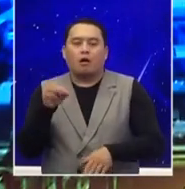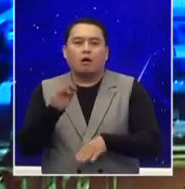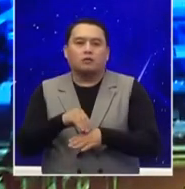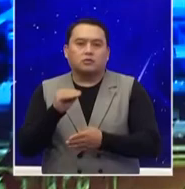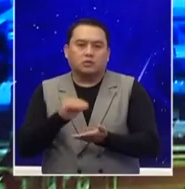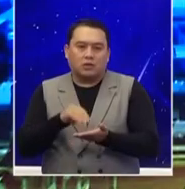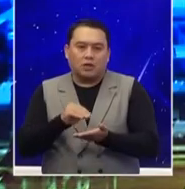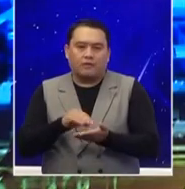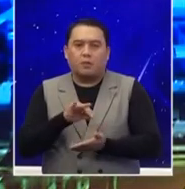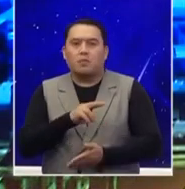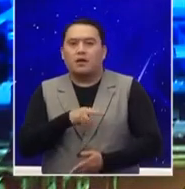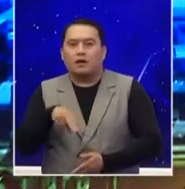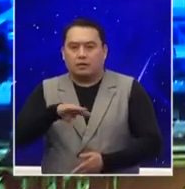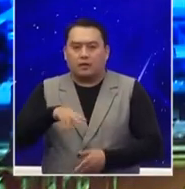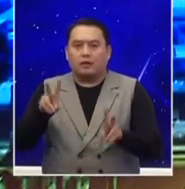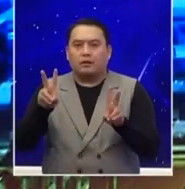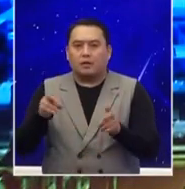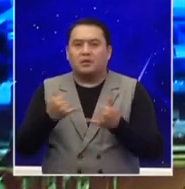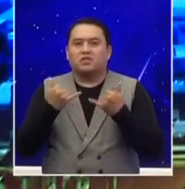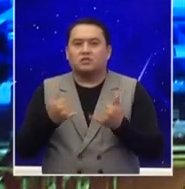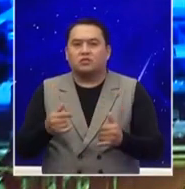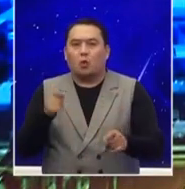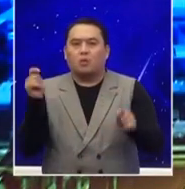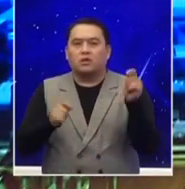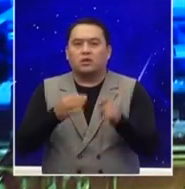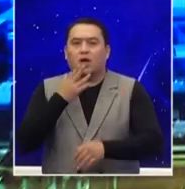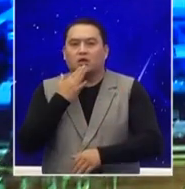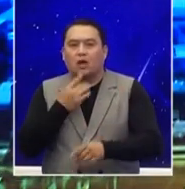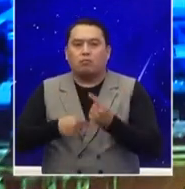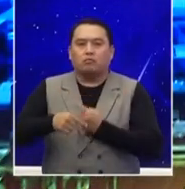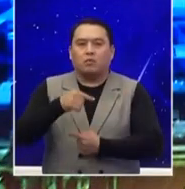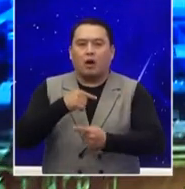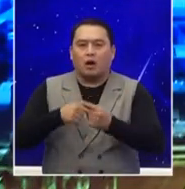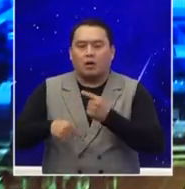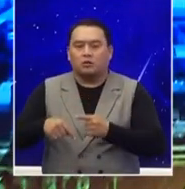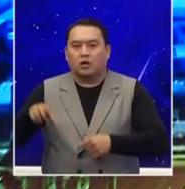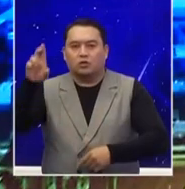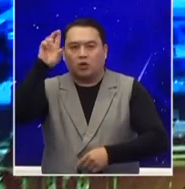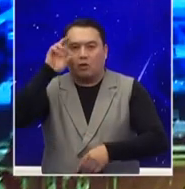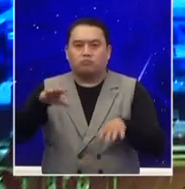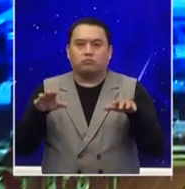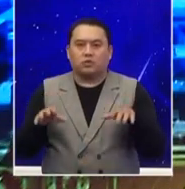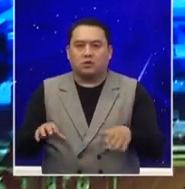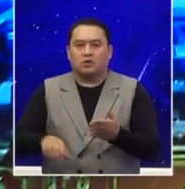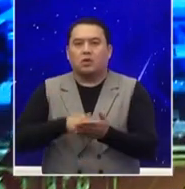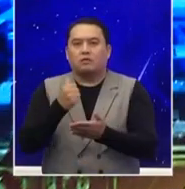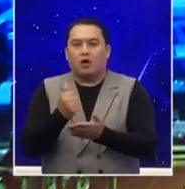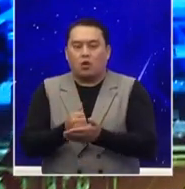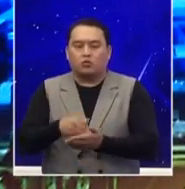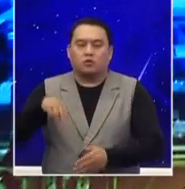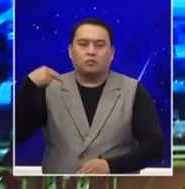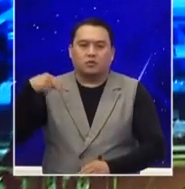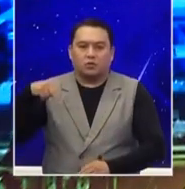миллиардами этой теме посвятили 7 seas национальной палаты предпринимателей страны под председательством главы